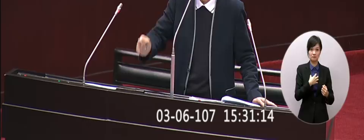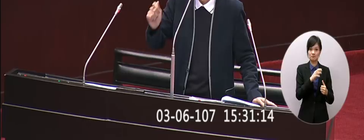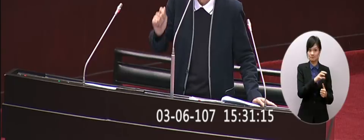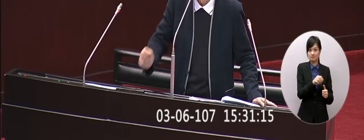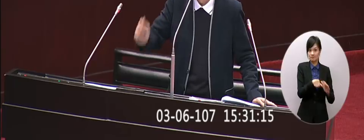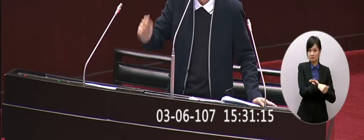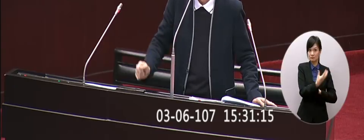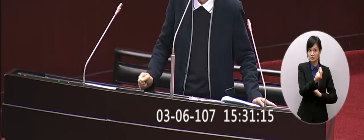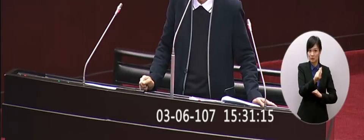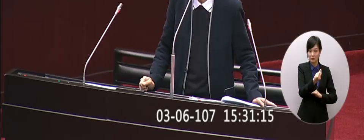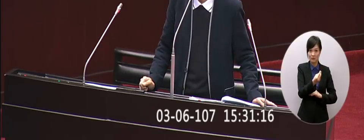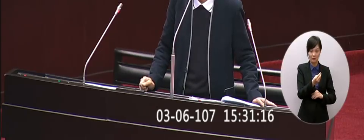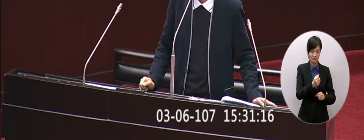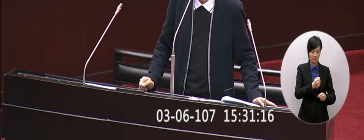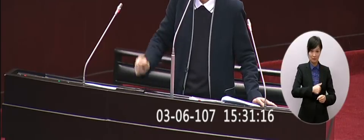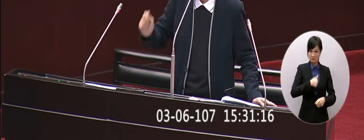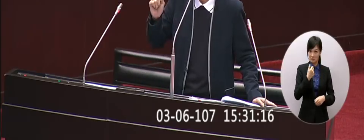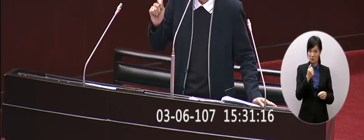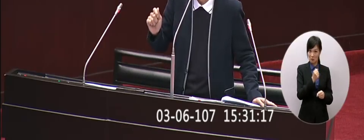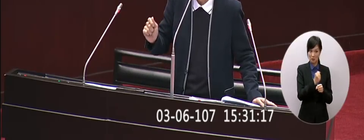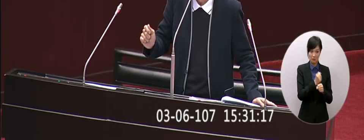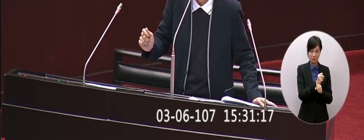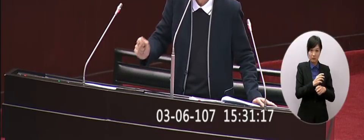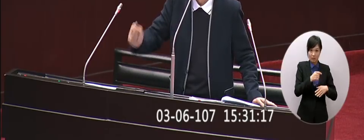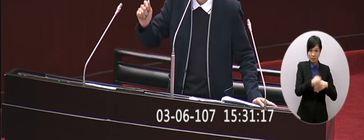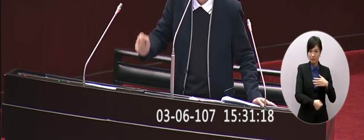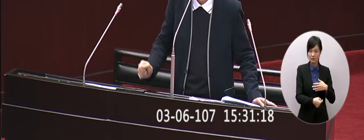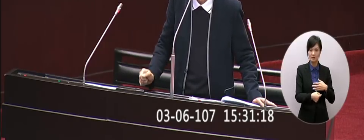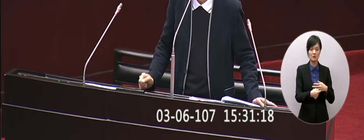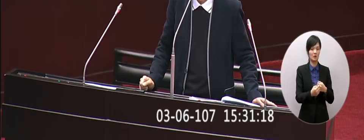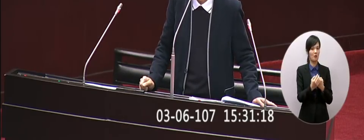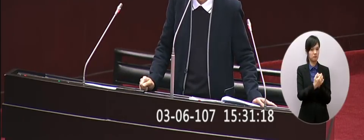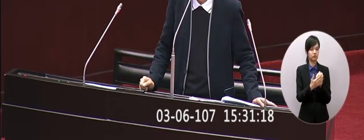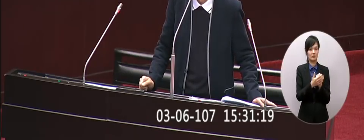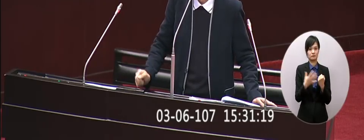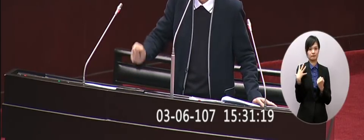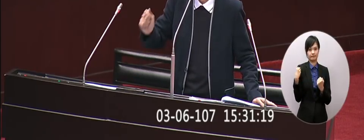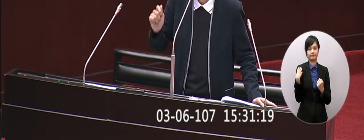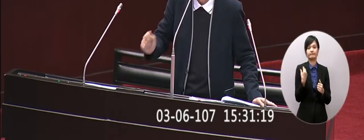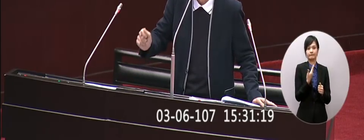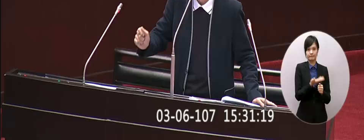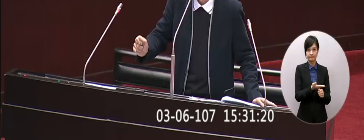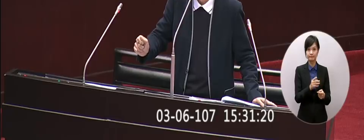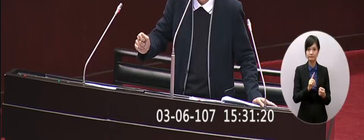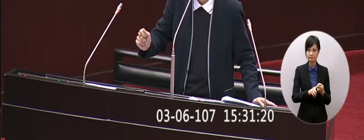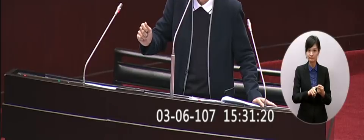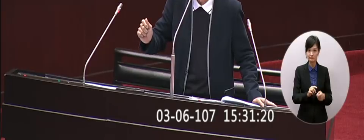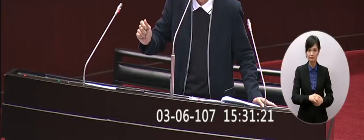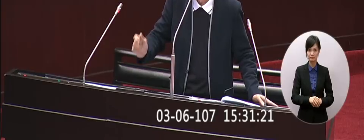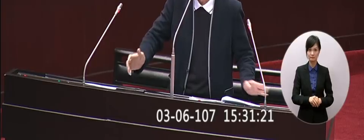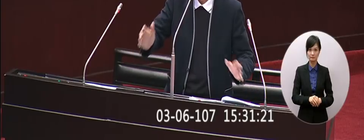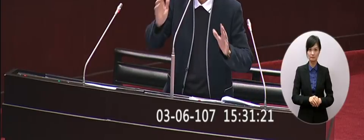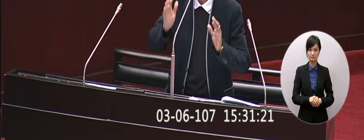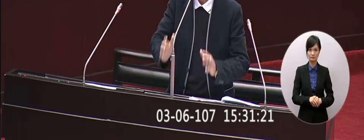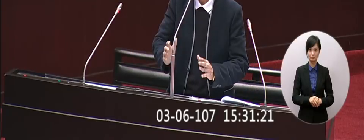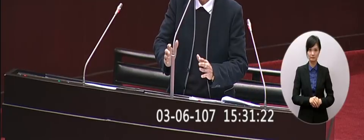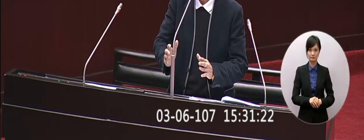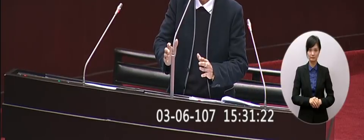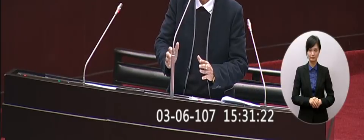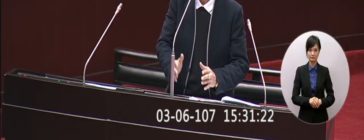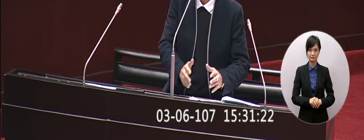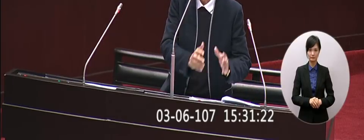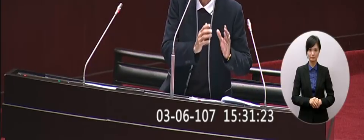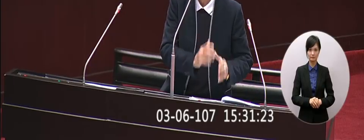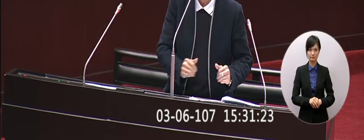时候受到一个保护，让这些的劳工朋友不会因为没有强制加保而有相关的法